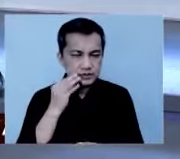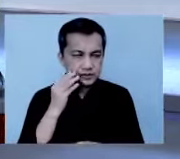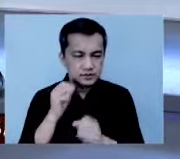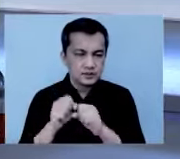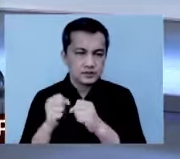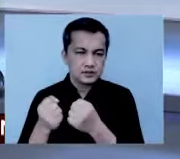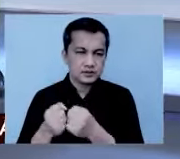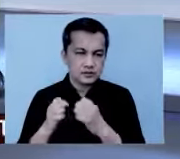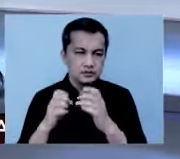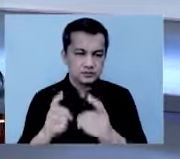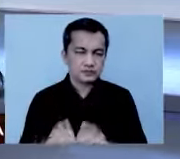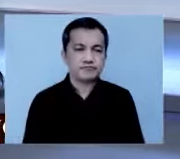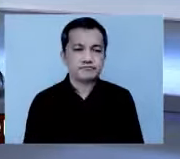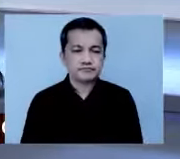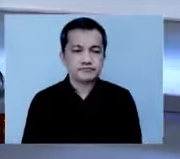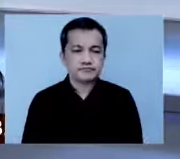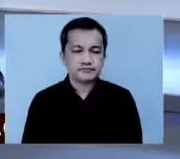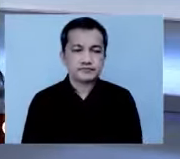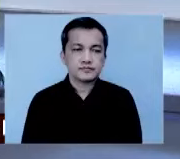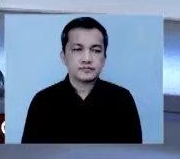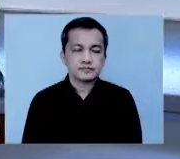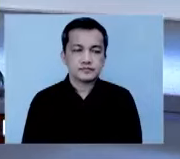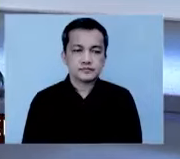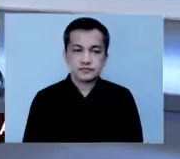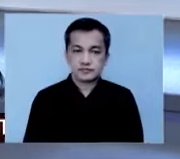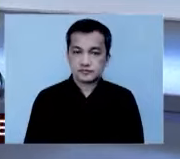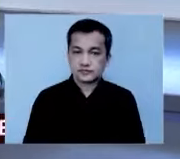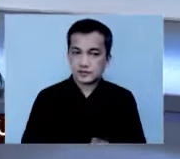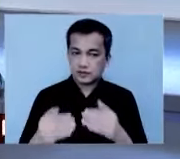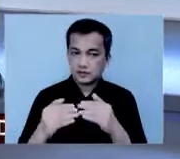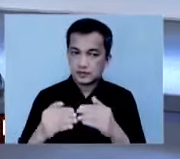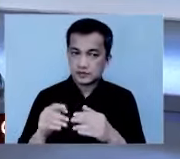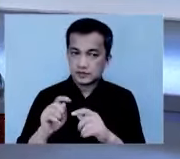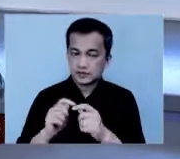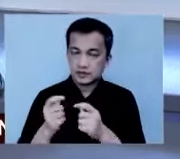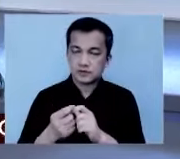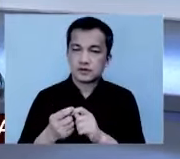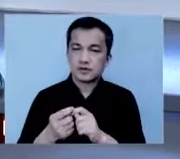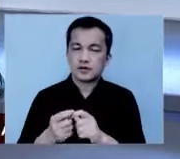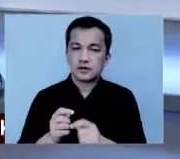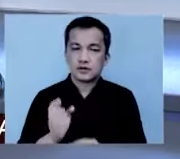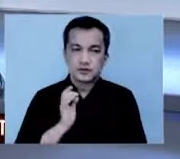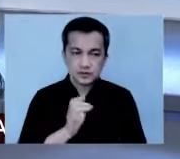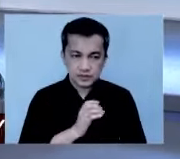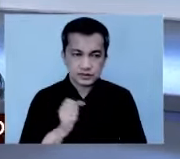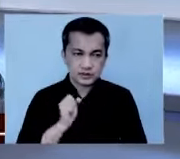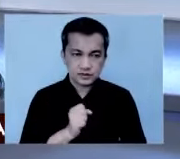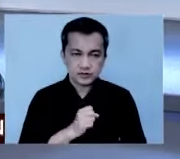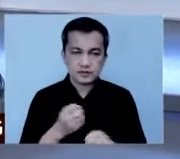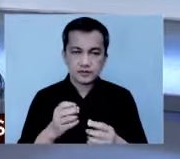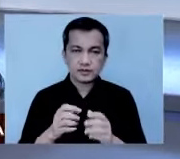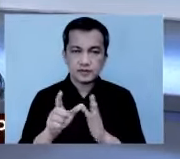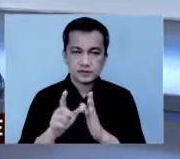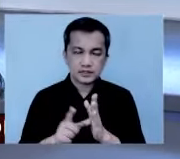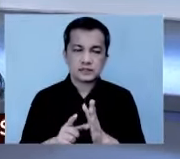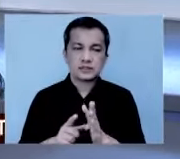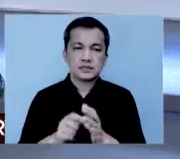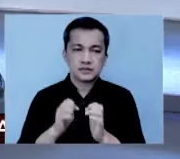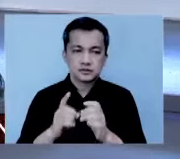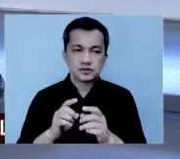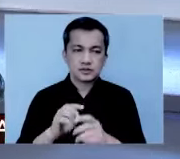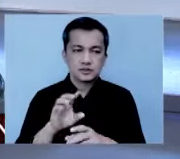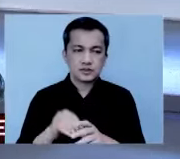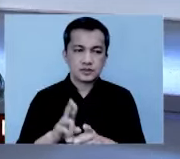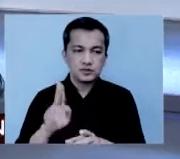ng edukasyon. Pero in fairness, sa kanyang mga termino sa Kongreso at Senado, marami naman siyang mga batas sa edukasyon, kasama po ang UP